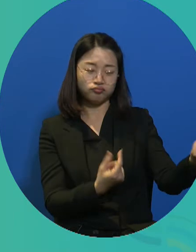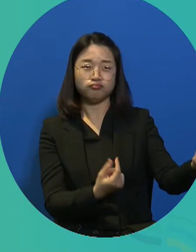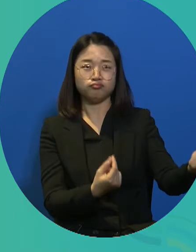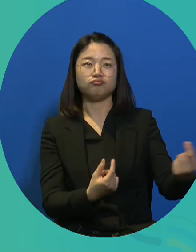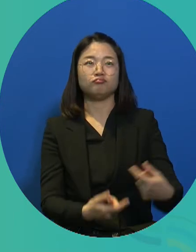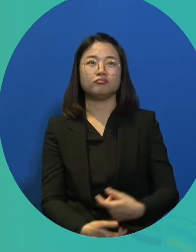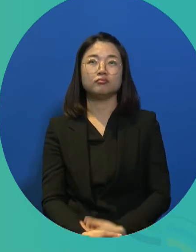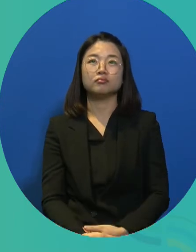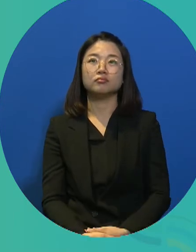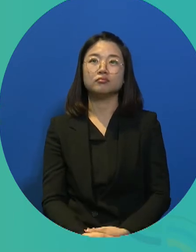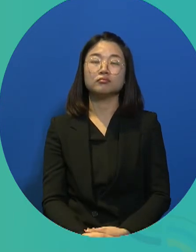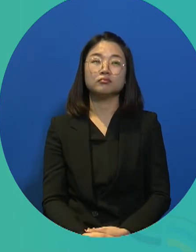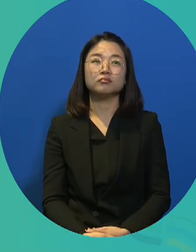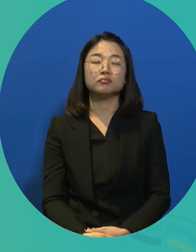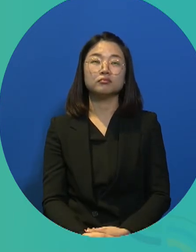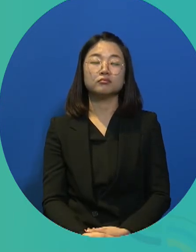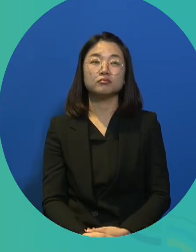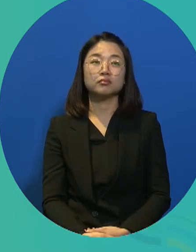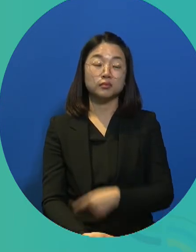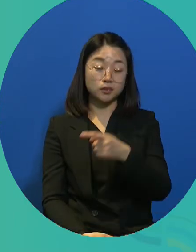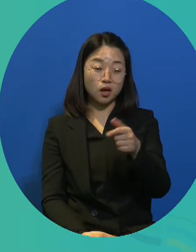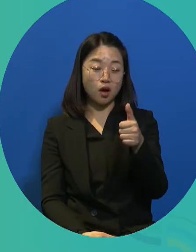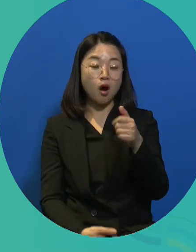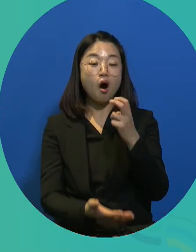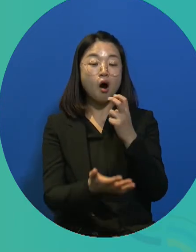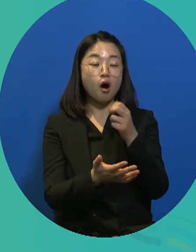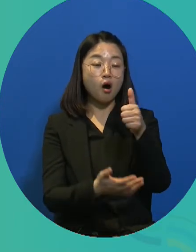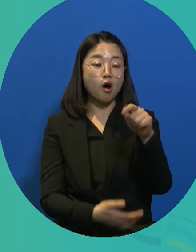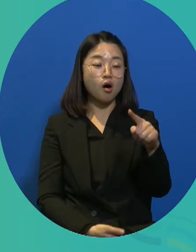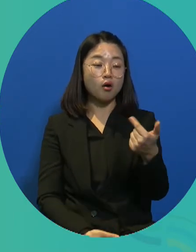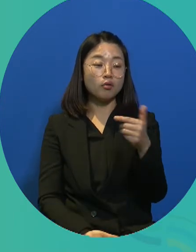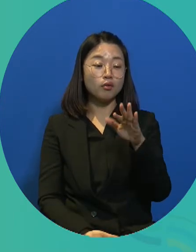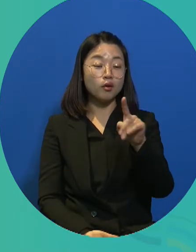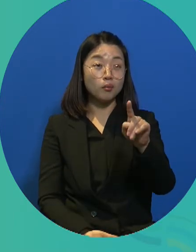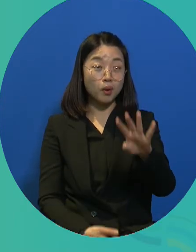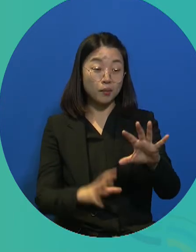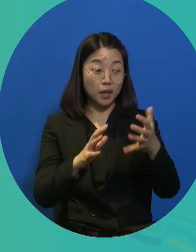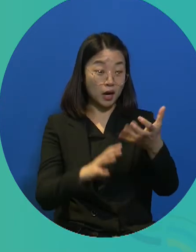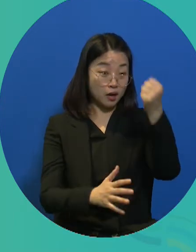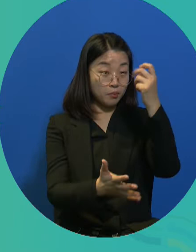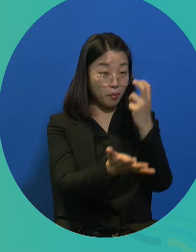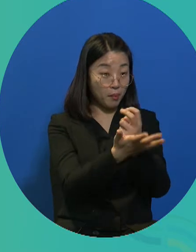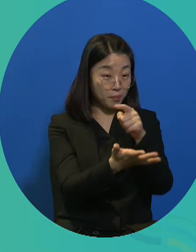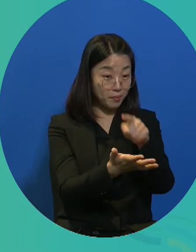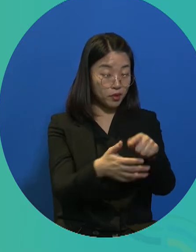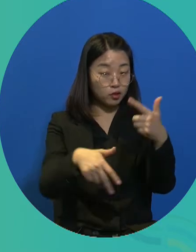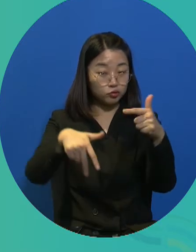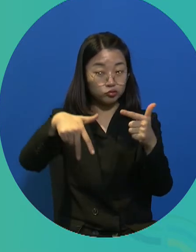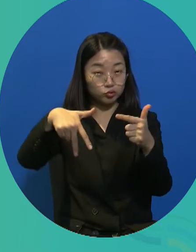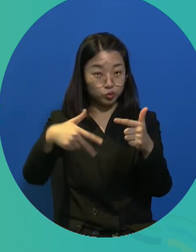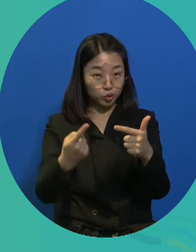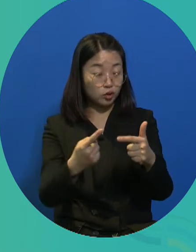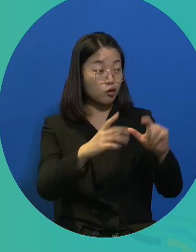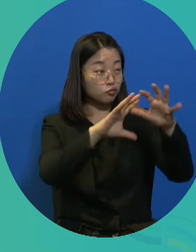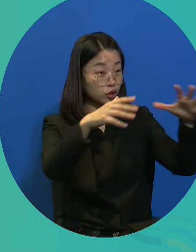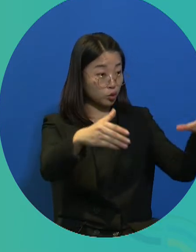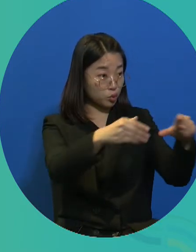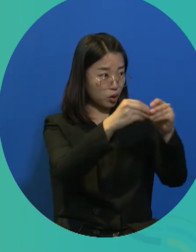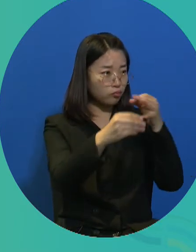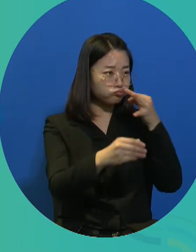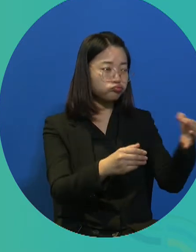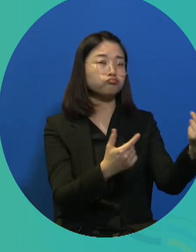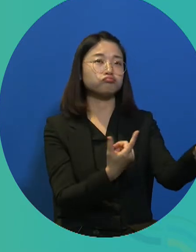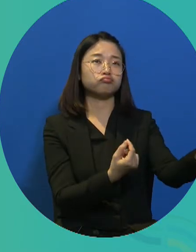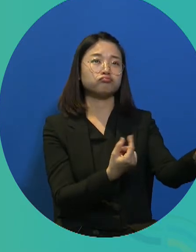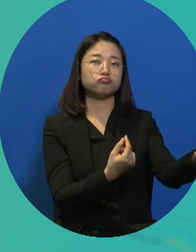되면은 이것 또한 이제 헌법 제6조 1항에서 말하는 국내법과 같은 효력을 지닌 국제조약에 해당이 되는